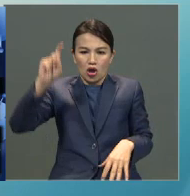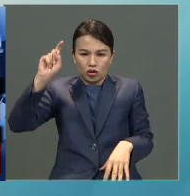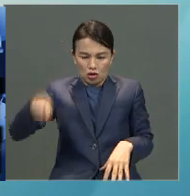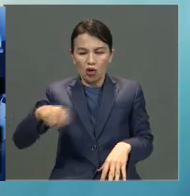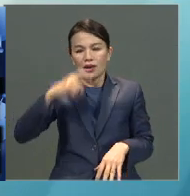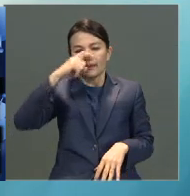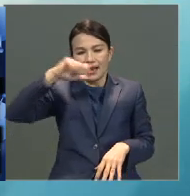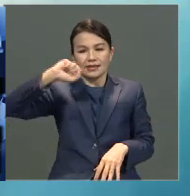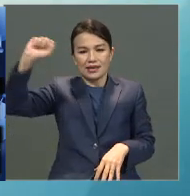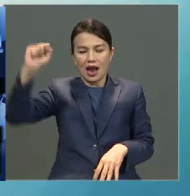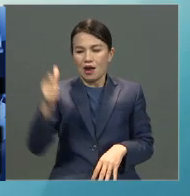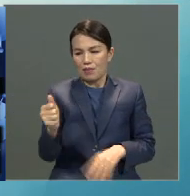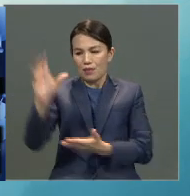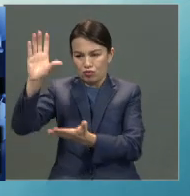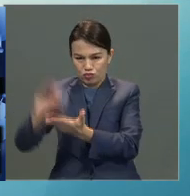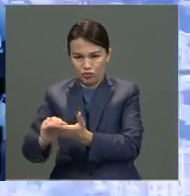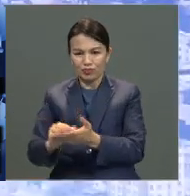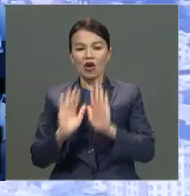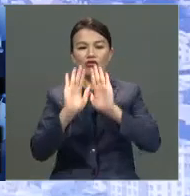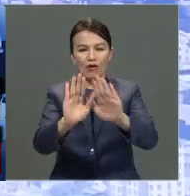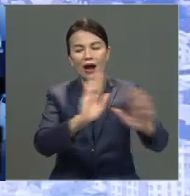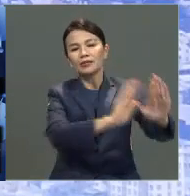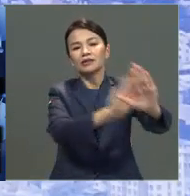แต่ละกันมันล้างมือถือหลักสะอาดปราศจากแออัดและจัดไปไทยชนะ6ข้อนี้นะครับฝากทุกท่านด้วยครับขอบพระคุณเป็นอย่างสูงครับอ่า